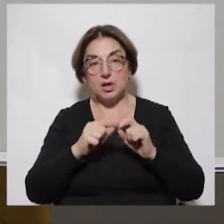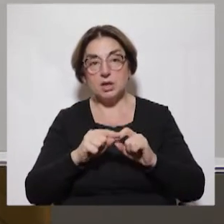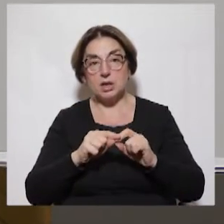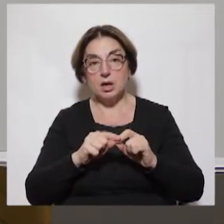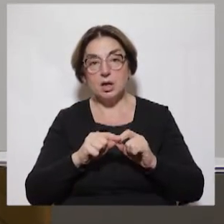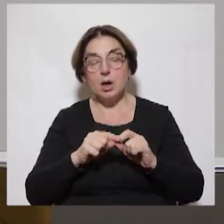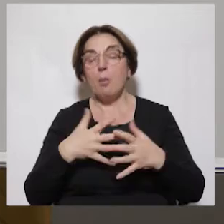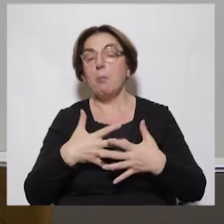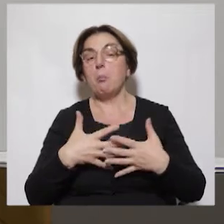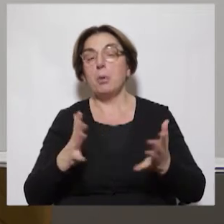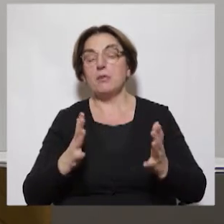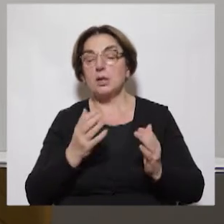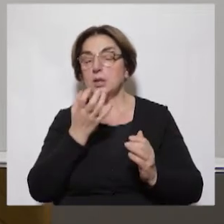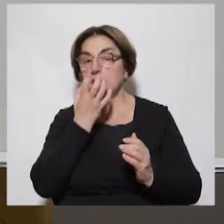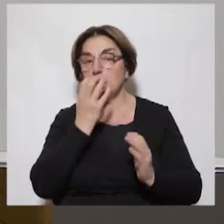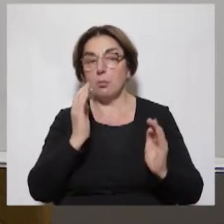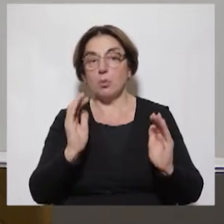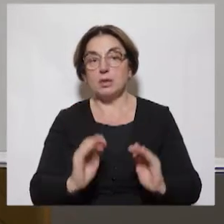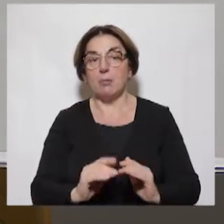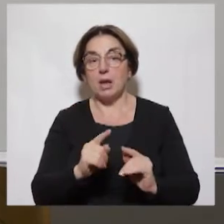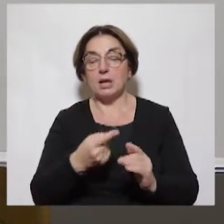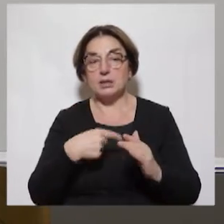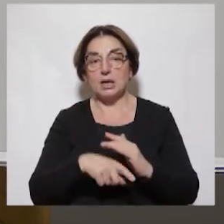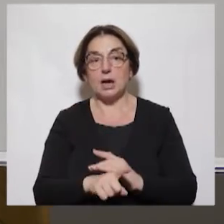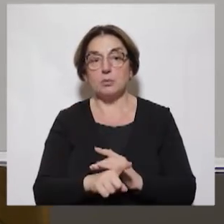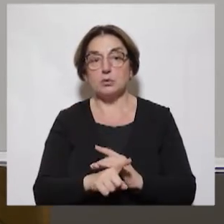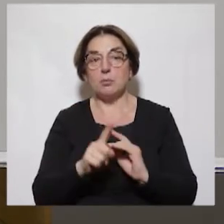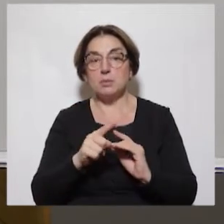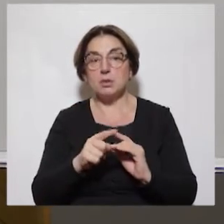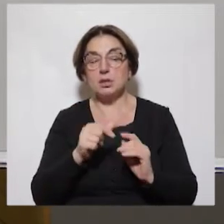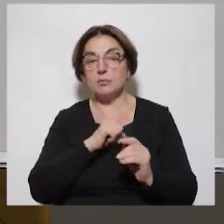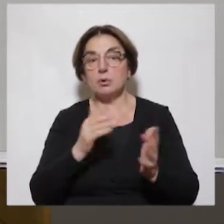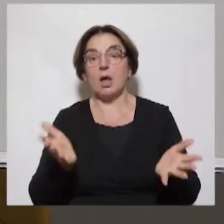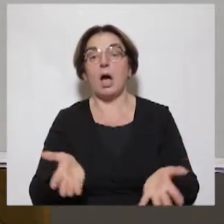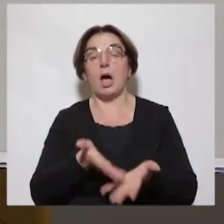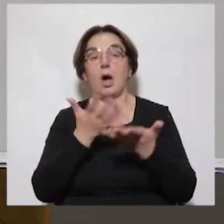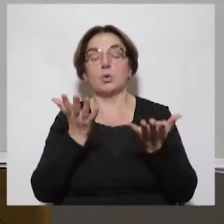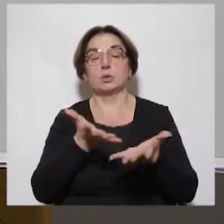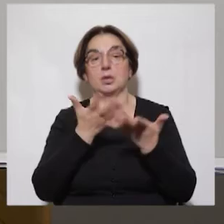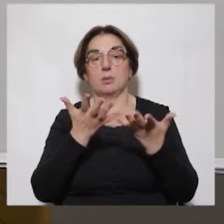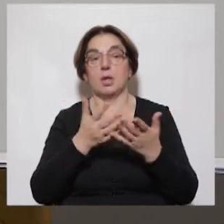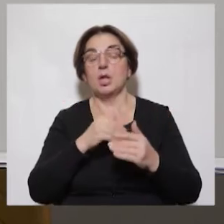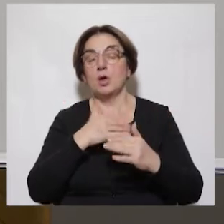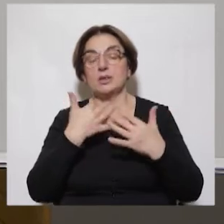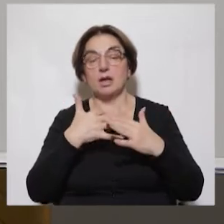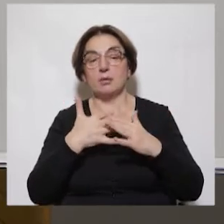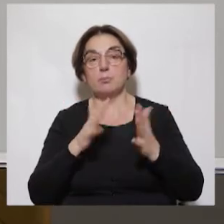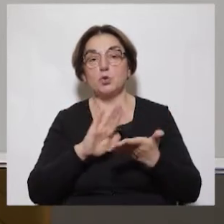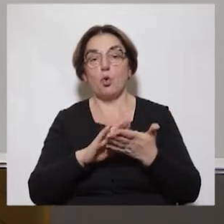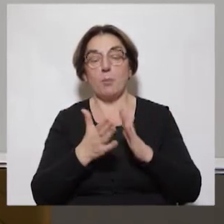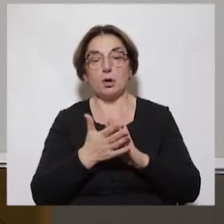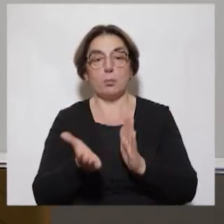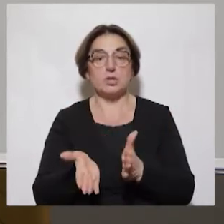იქ ხდება შედარებით და ბევრად უფრო დაბალი ტემპერატურა, აქედან გამომდინარე ხდება მისი კონდენსაცია, ანუ თხევად მდგომარეობაში